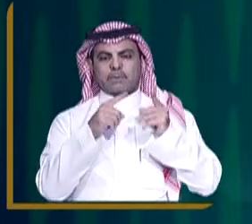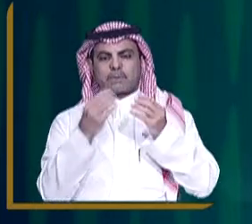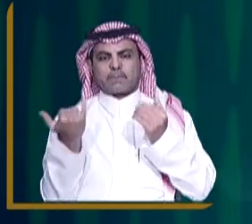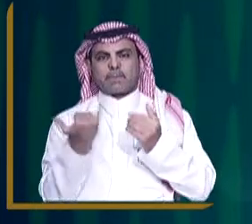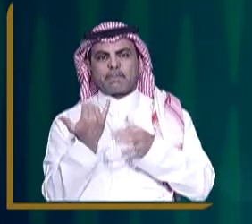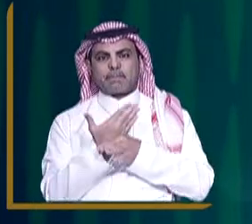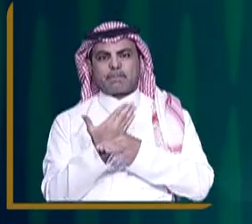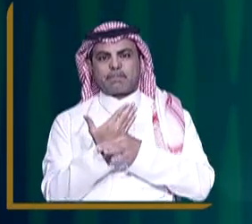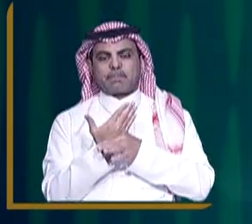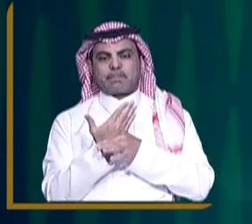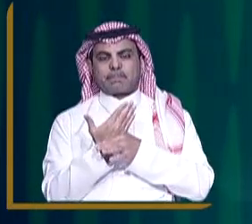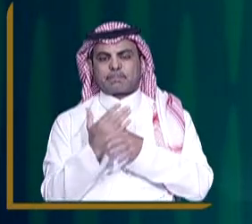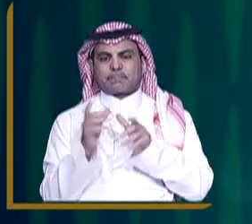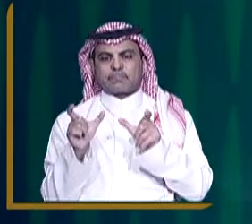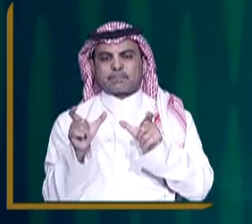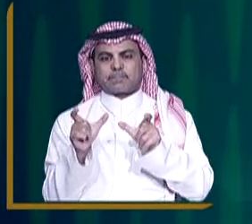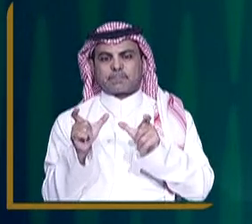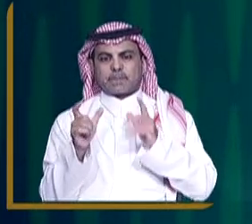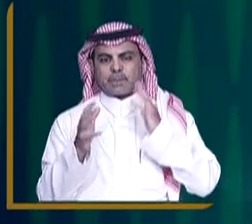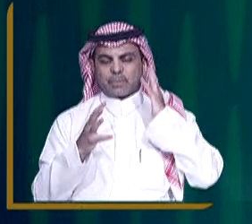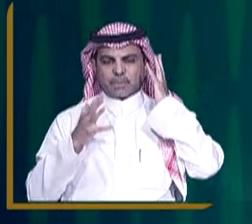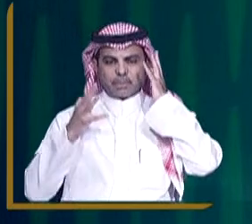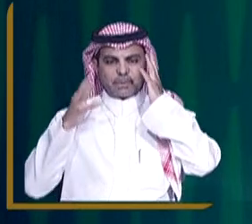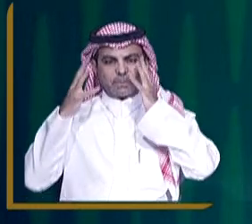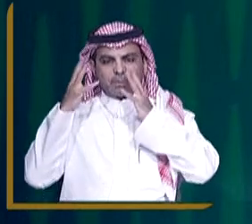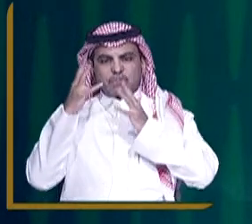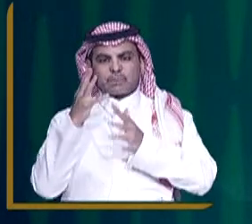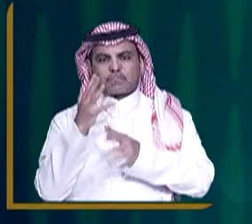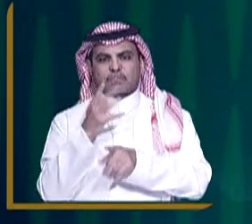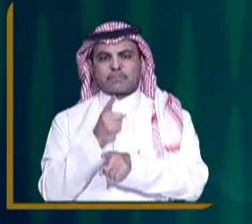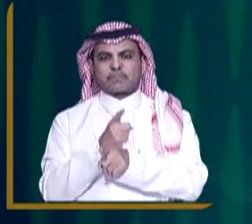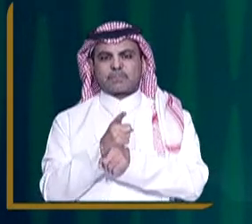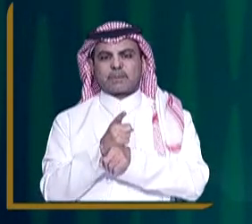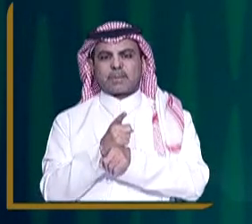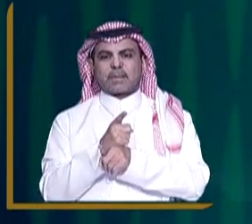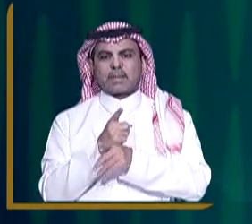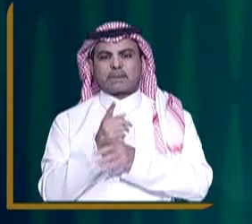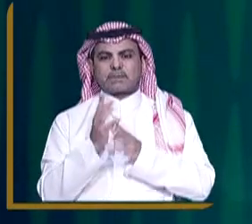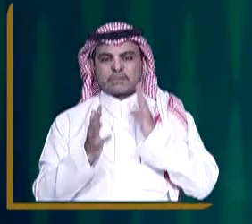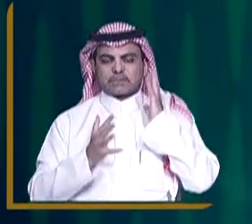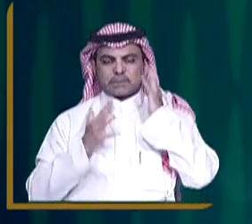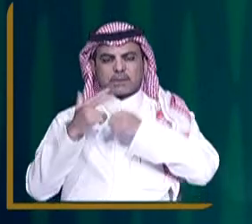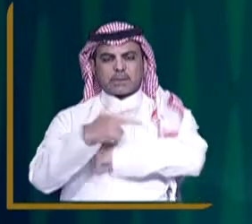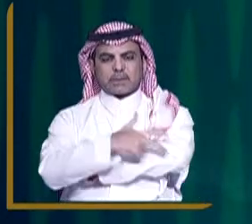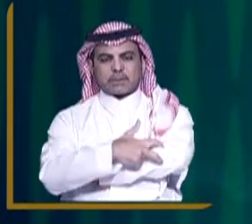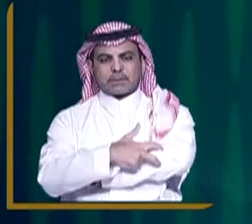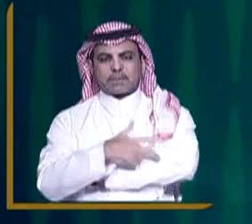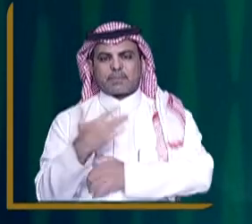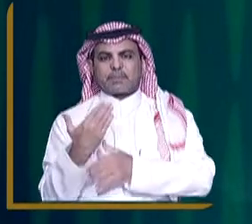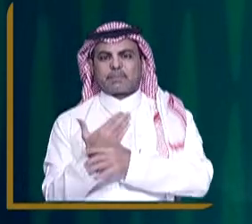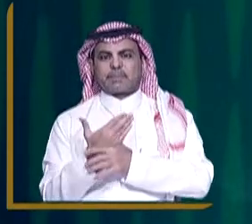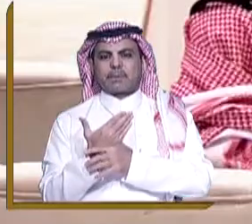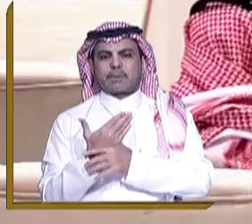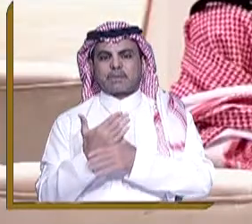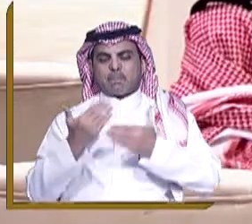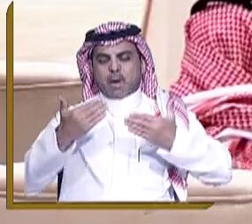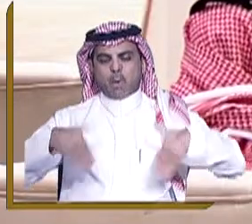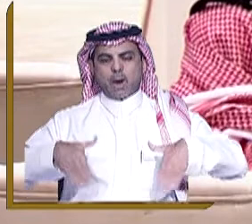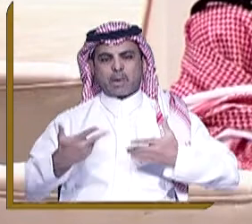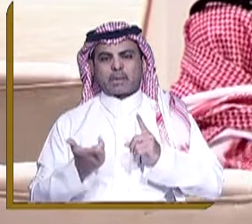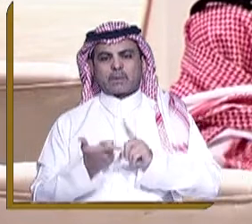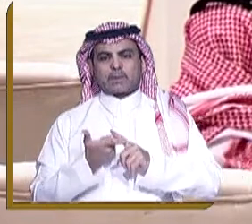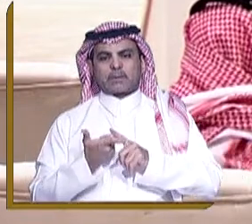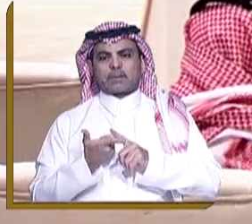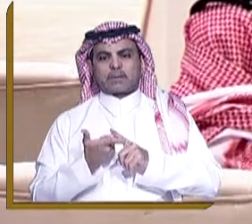الاهتمام بأصحاب الظروف الخاصة. ما هي خطتكم القادمة تجاه أبنائنا المعاقين أو